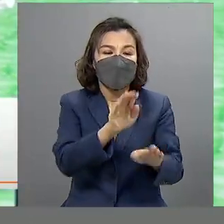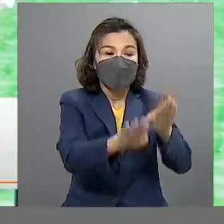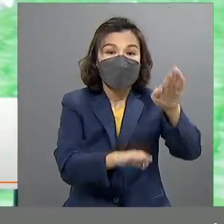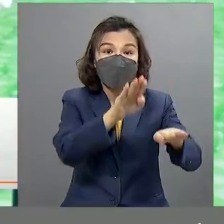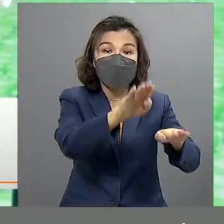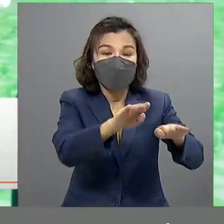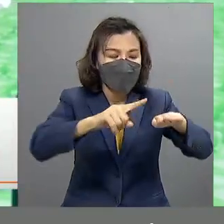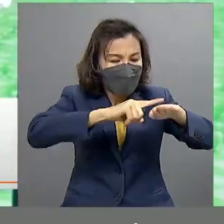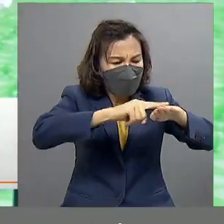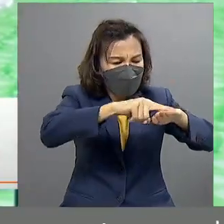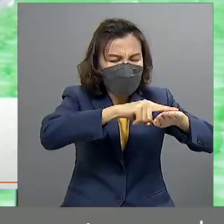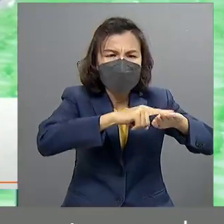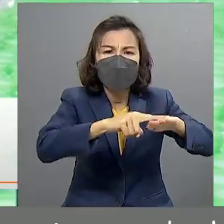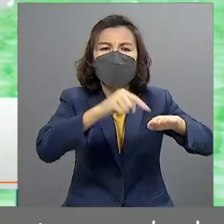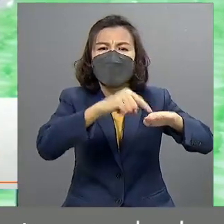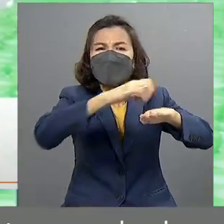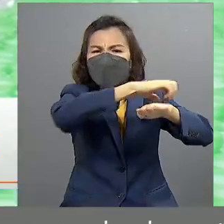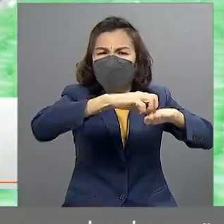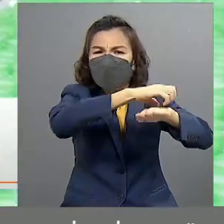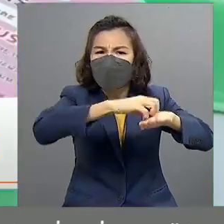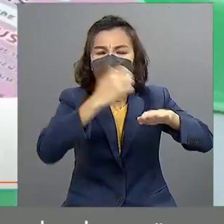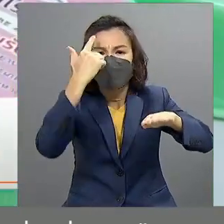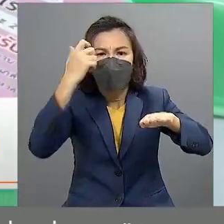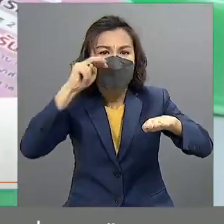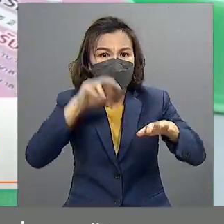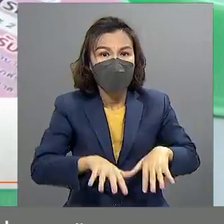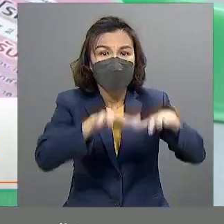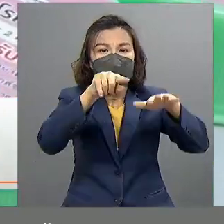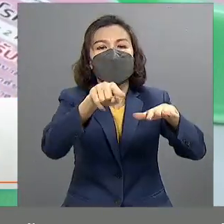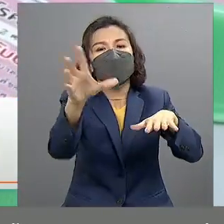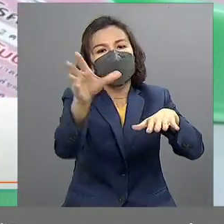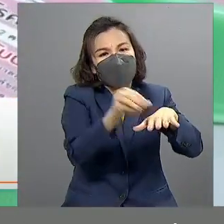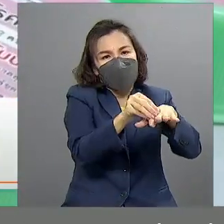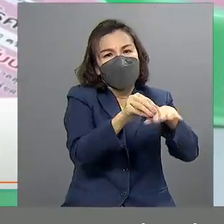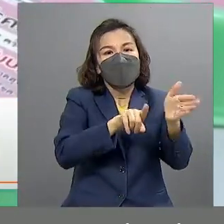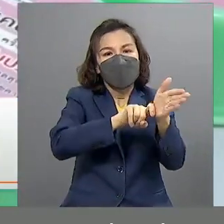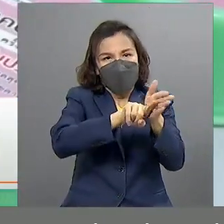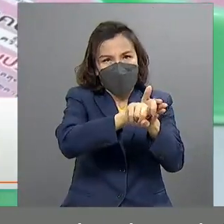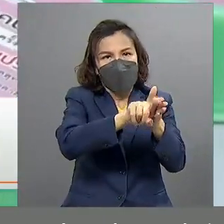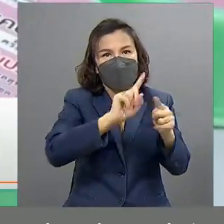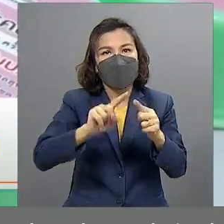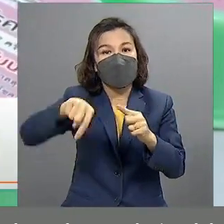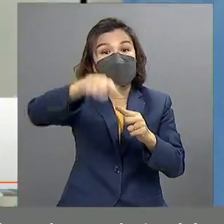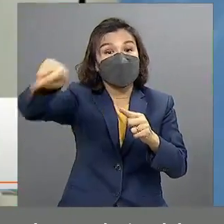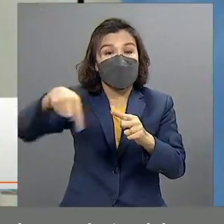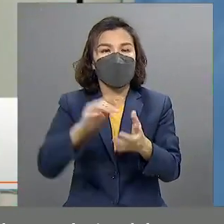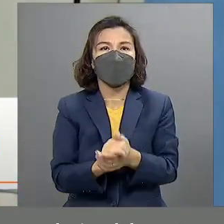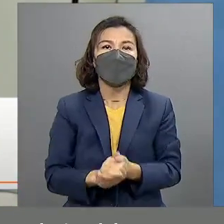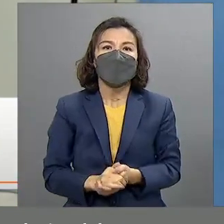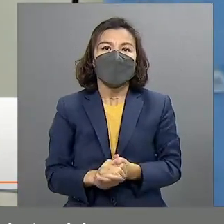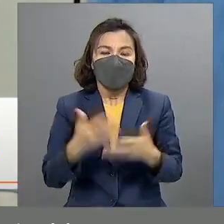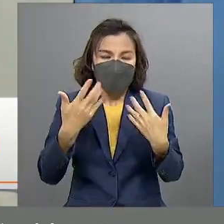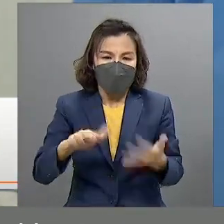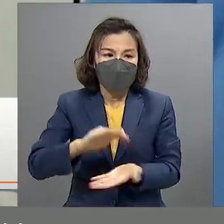จากเกิดน้ำท่วมค่ะภายใต้การบริการวิชาการแก่ชุมชนและสังคมพร้อมส่งกำลังใจให้ผู้ประสบภัยน้ำท่ว